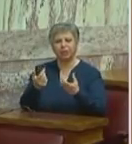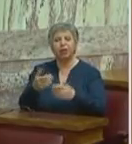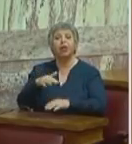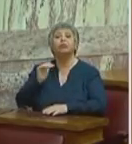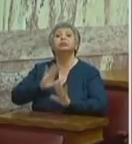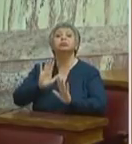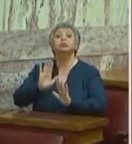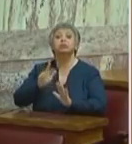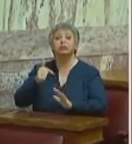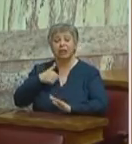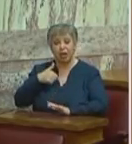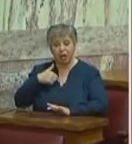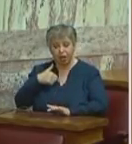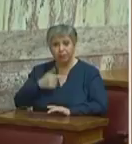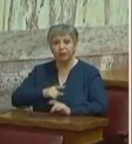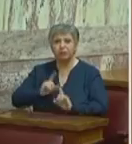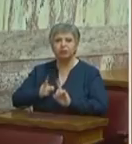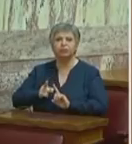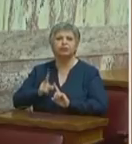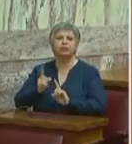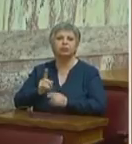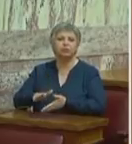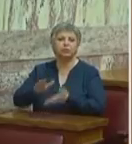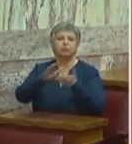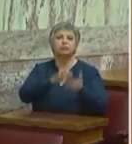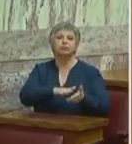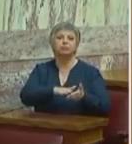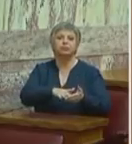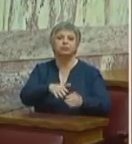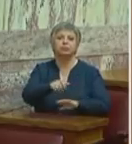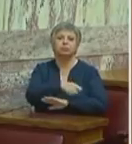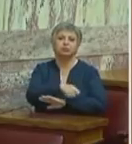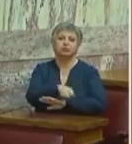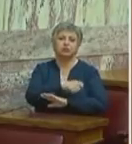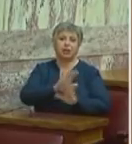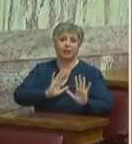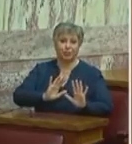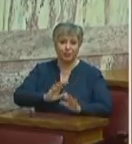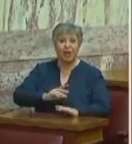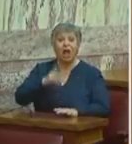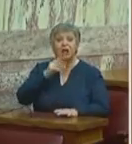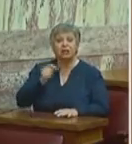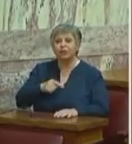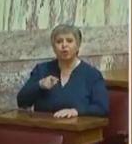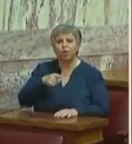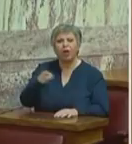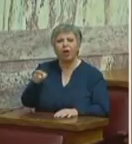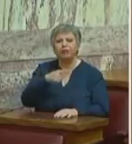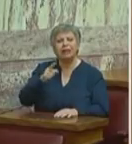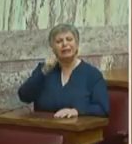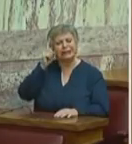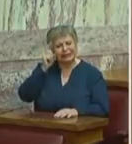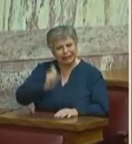έναν άλλον δρόμο. Ποιον δρόμο? Τον δρόμο της τρομοκράτησης των προστατευόμενων μαρτύρων και